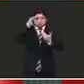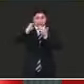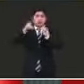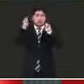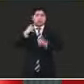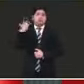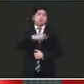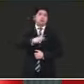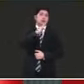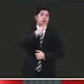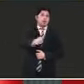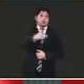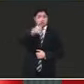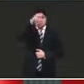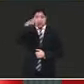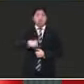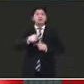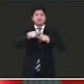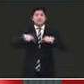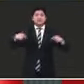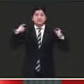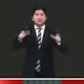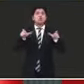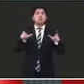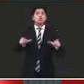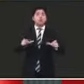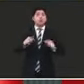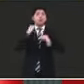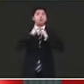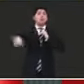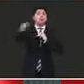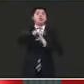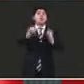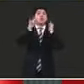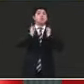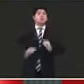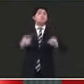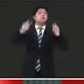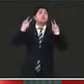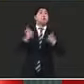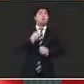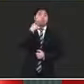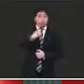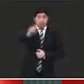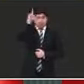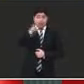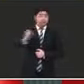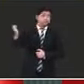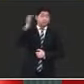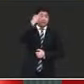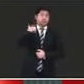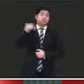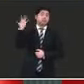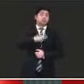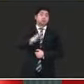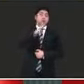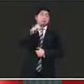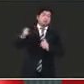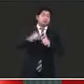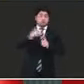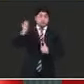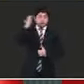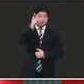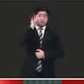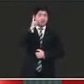ülkemizin sınır Güvenliği ve milletimizin huzuru konusu önceliklerimizin en başında yer